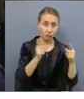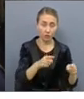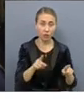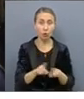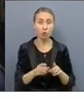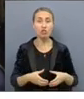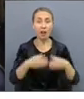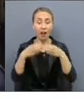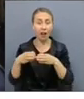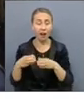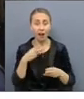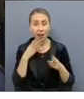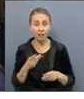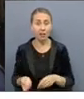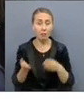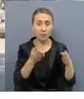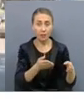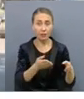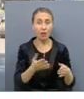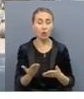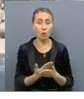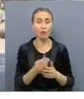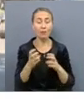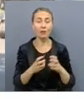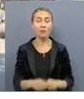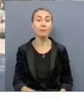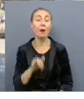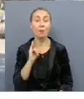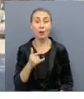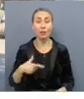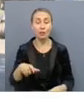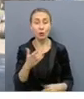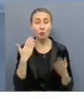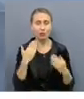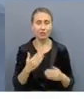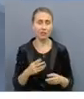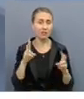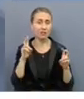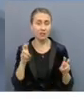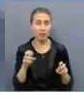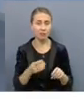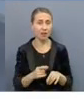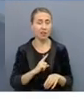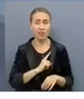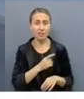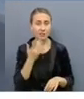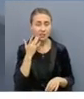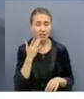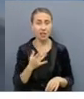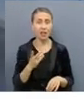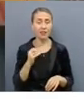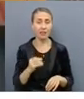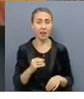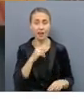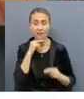тоже с тему транзита нового предприятия. Плохие дороги в Щучинске – тема на злобу дня. Она на особом контроле